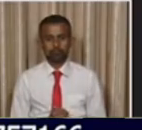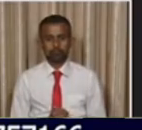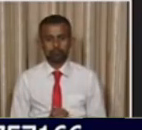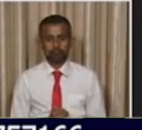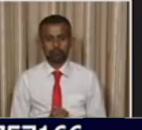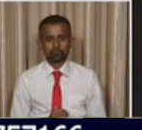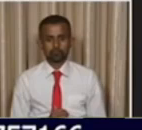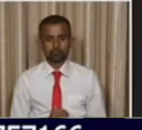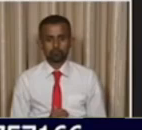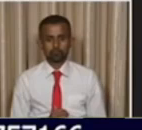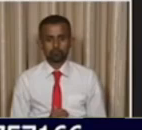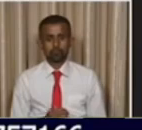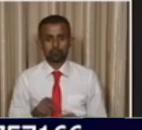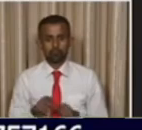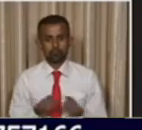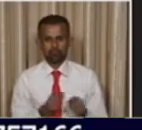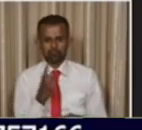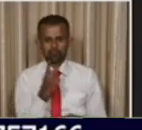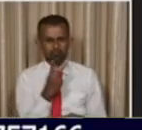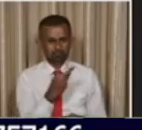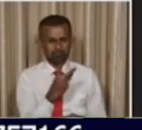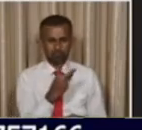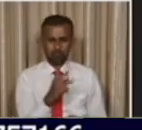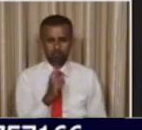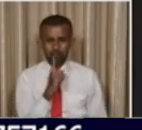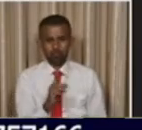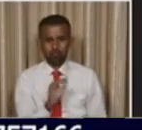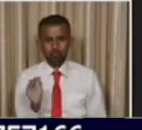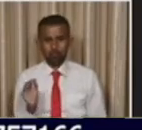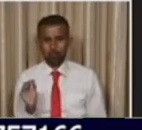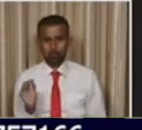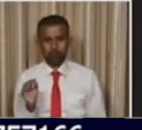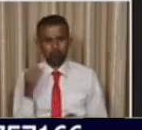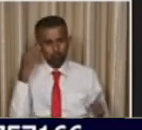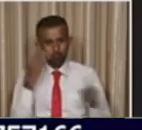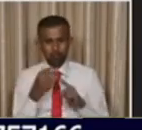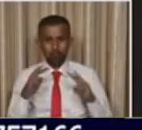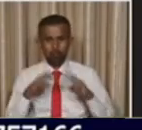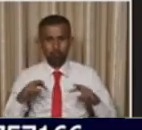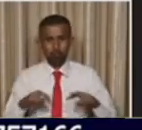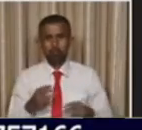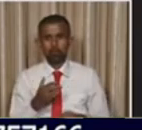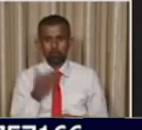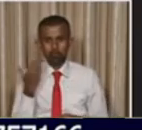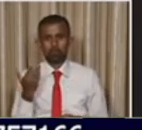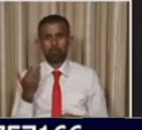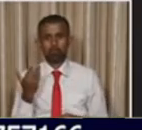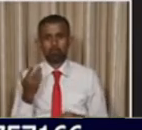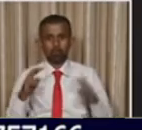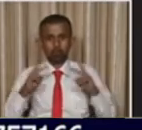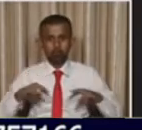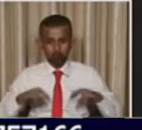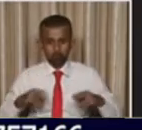எதக்கோட்ட கரு சபாபதித்துமணி மே வகை சித்தியாத்திகா கொய்ஹாரி சித்த விழா கிவனா ஏப்பிலி பந்தோ அப்பிட பரீட்சணை பார்த்தான்னு புழுவான் பரீட்சணை